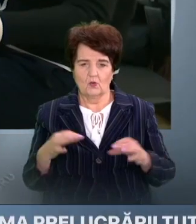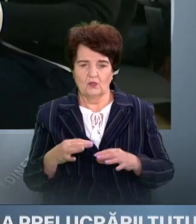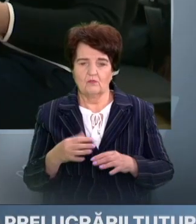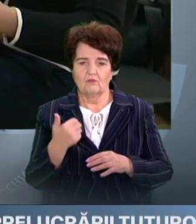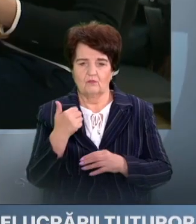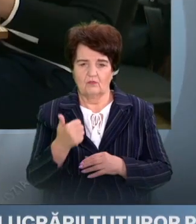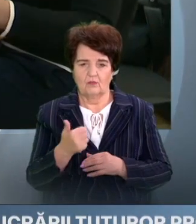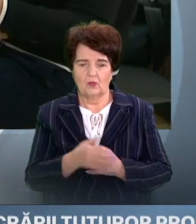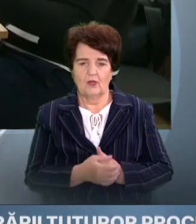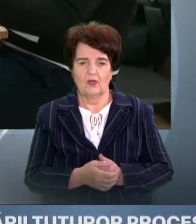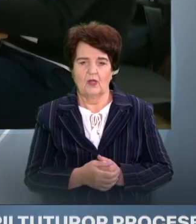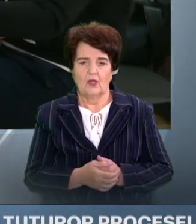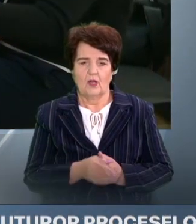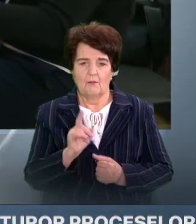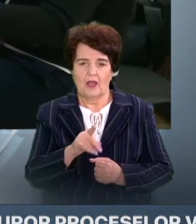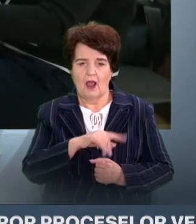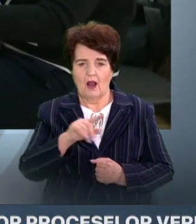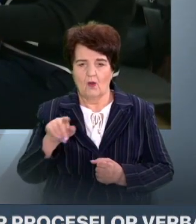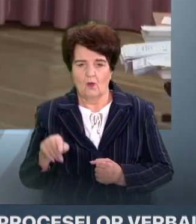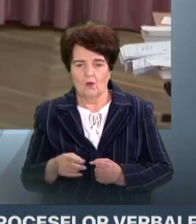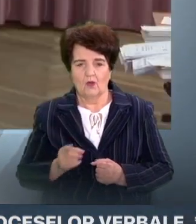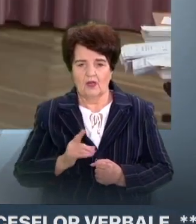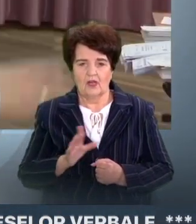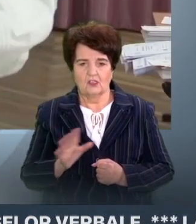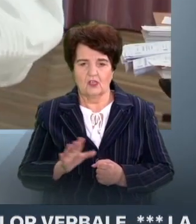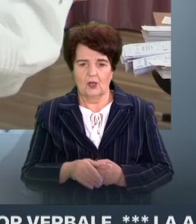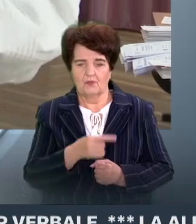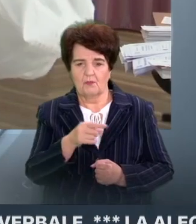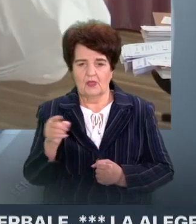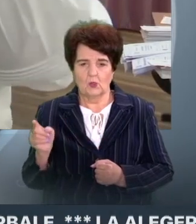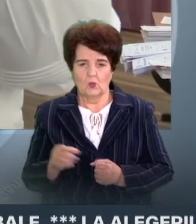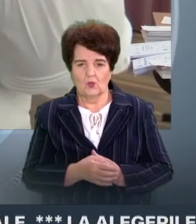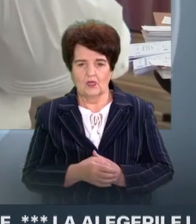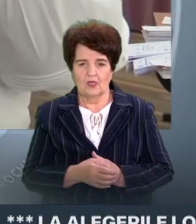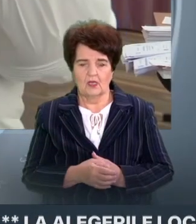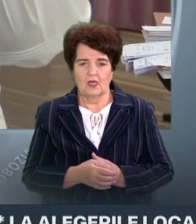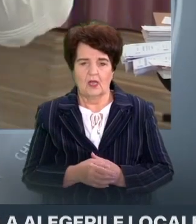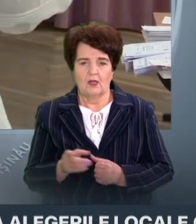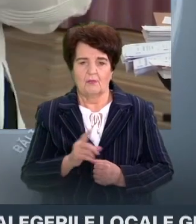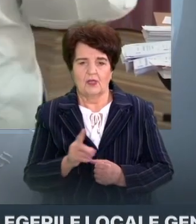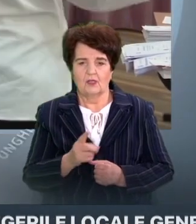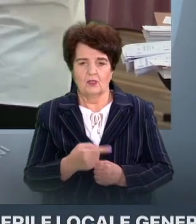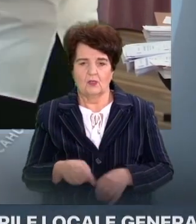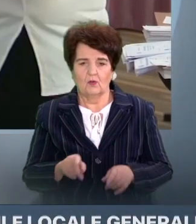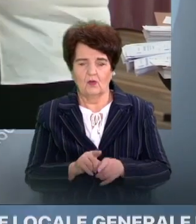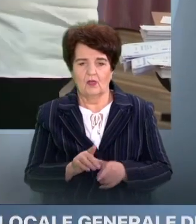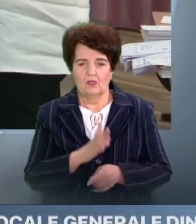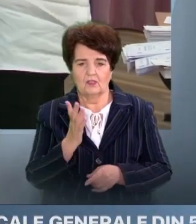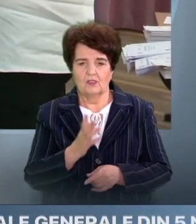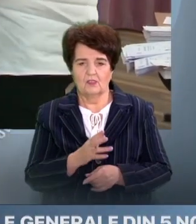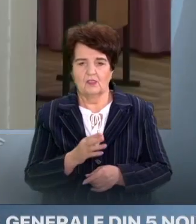bun pe alocuri neașteptate către unii, pentru că exista senzația că am putea asista la turul